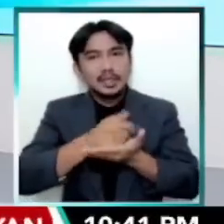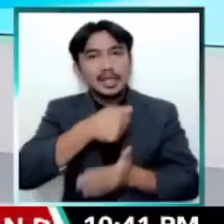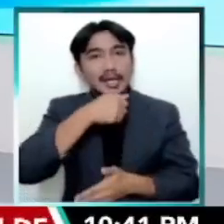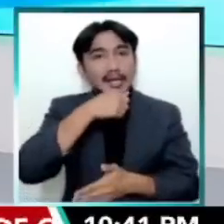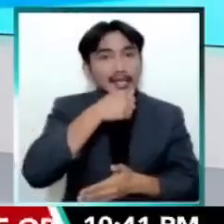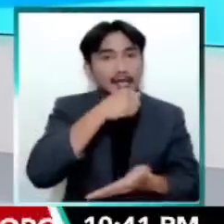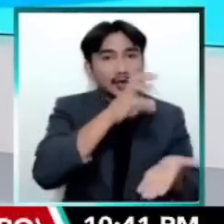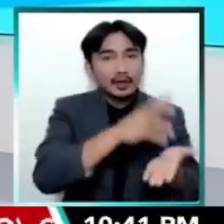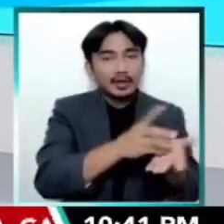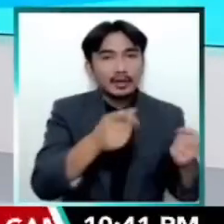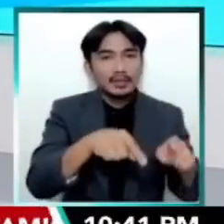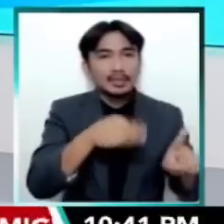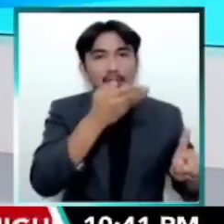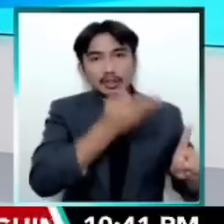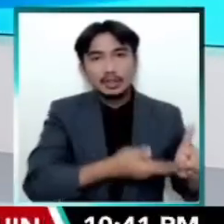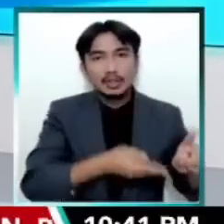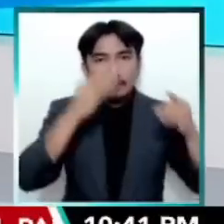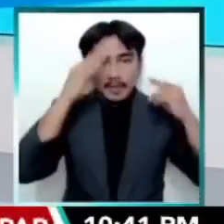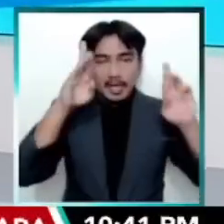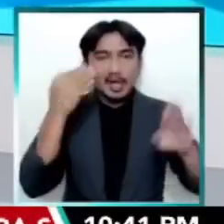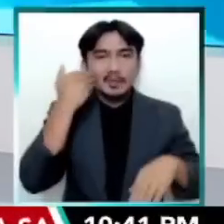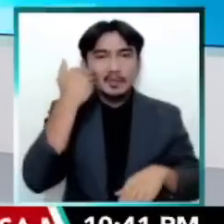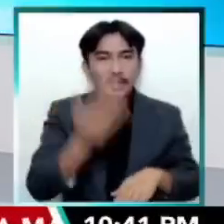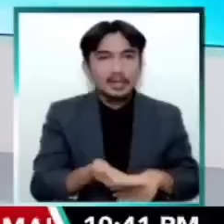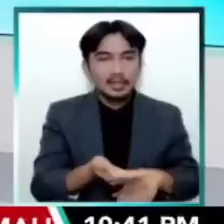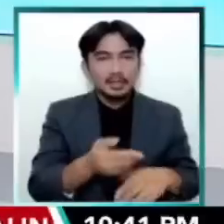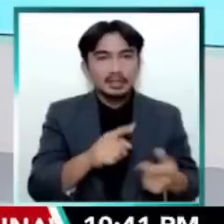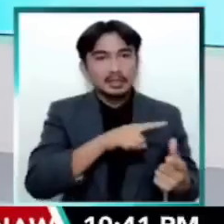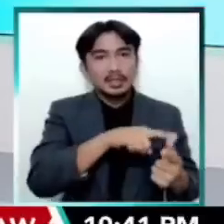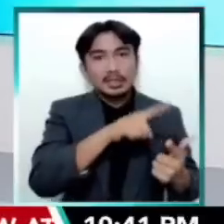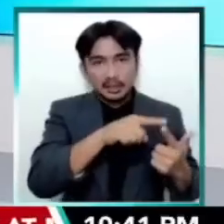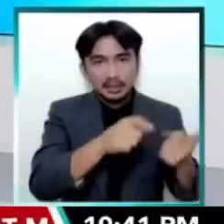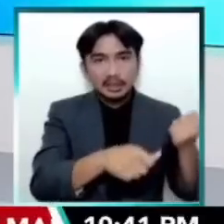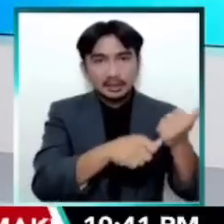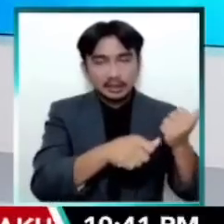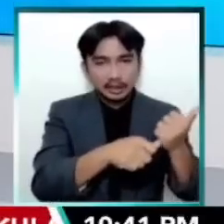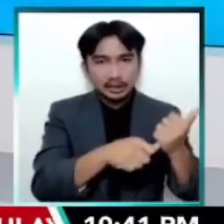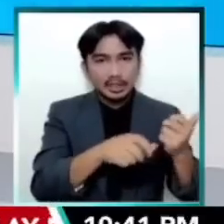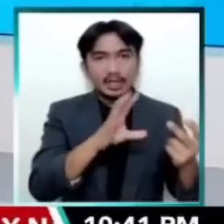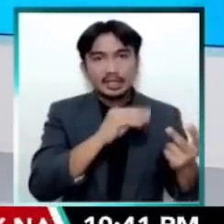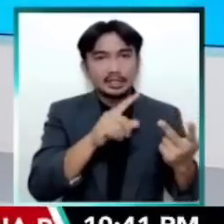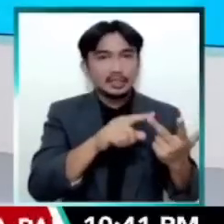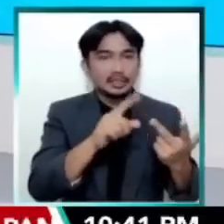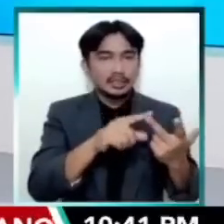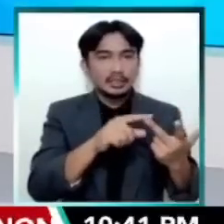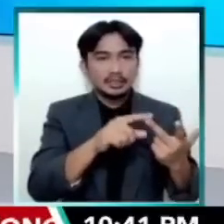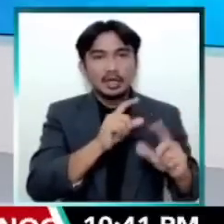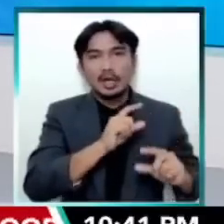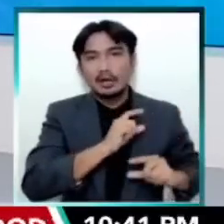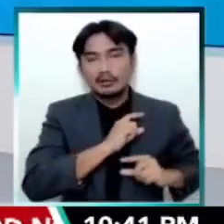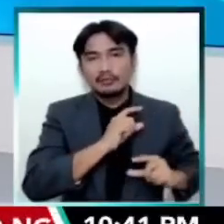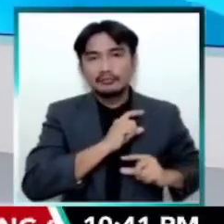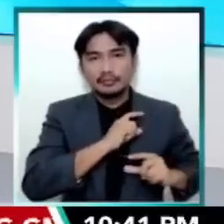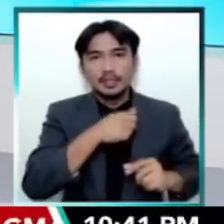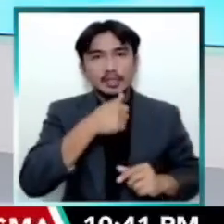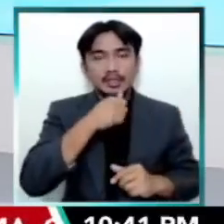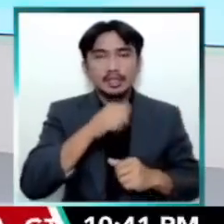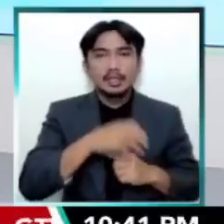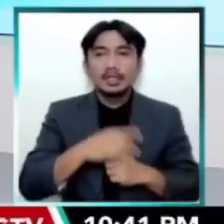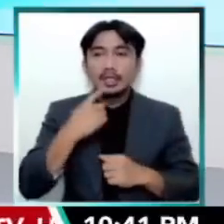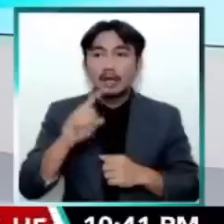Lamitan, Basilan, kanyang aide at security guard ng kolehiyo. Hiling naman ang nasugatang anak ng dating alkalde